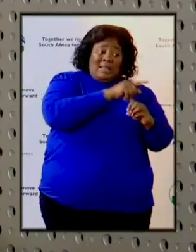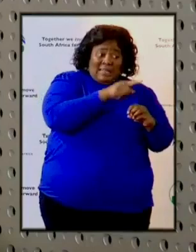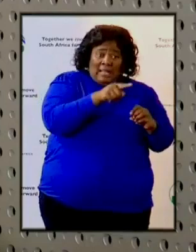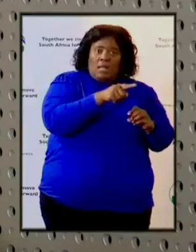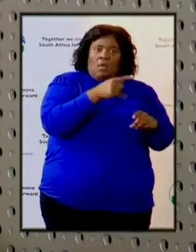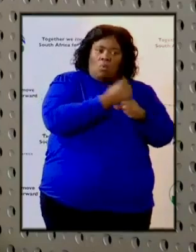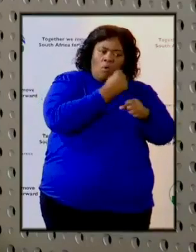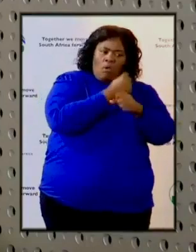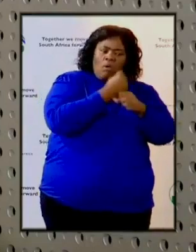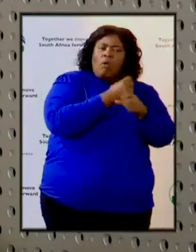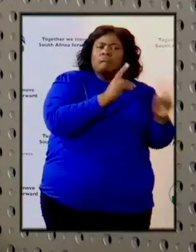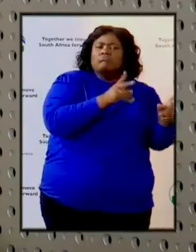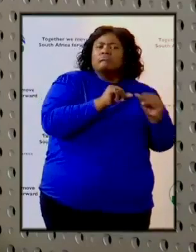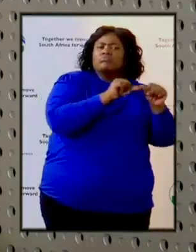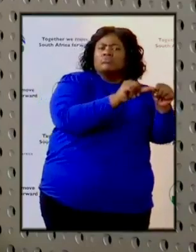nabalinyaziwe